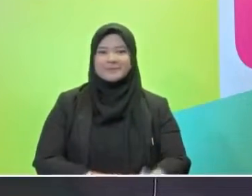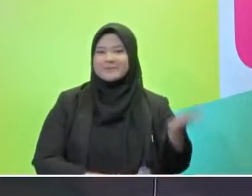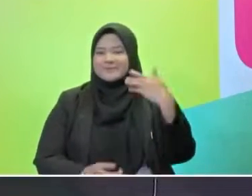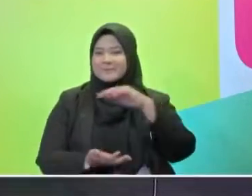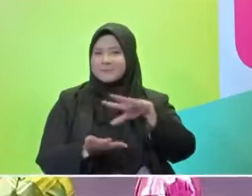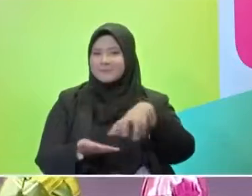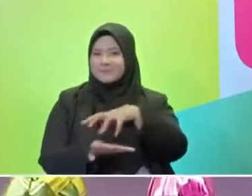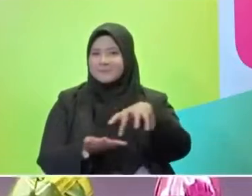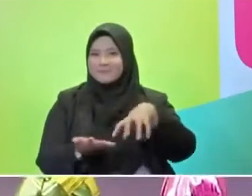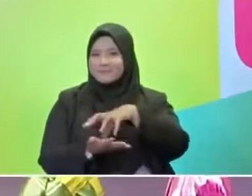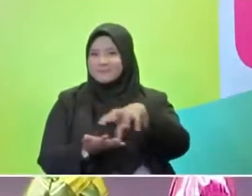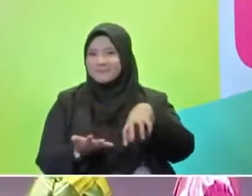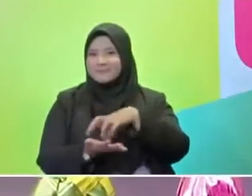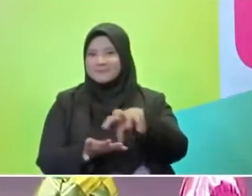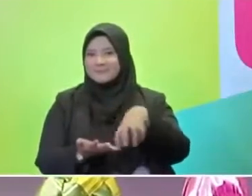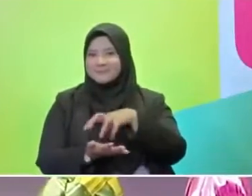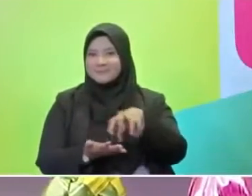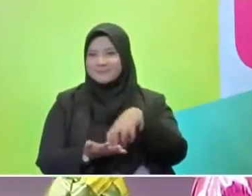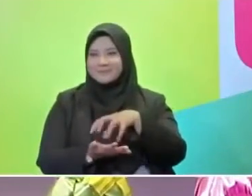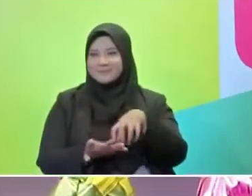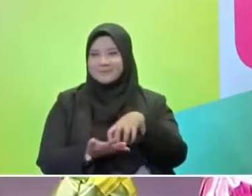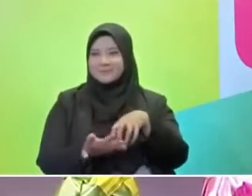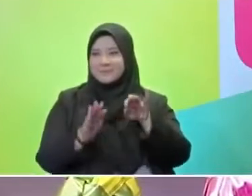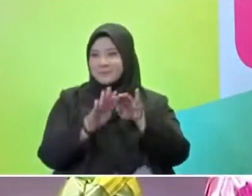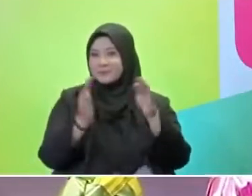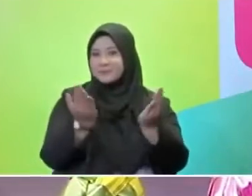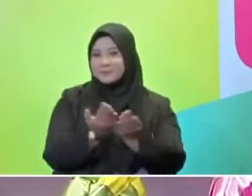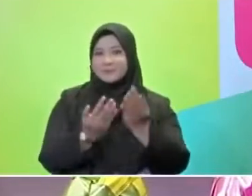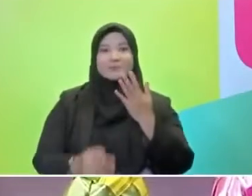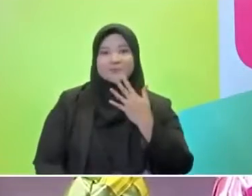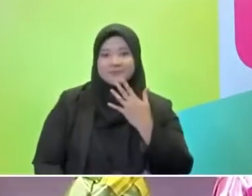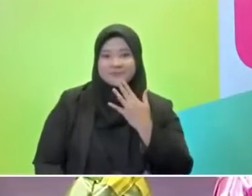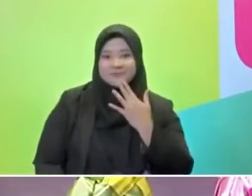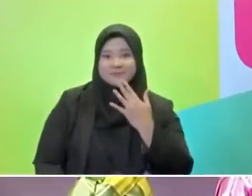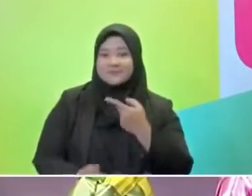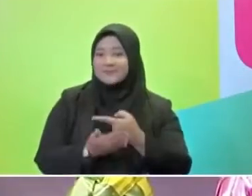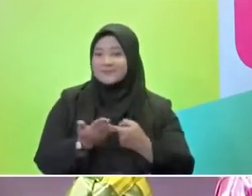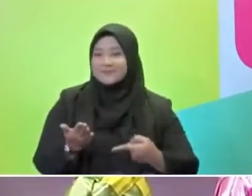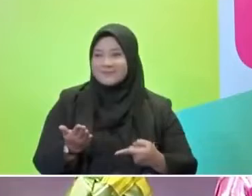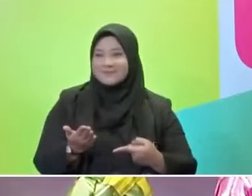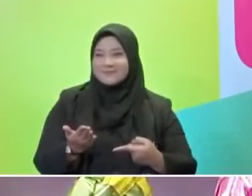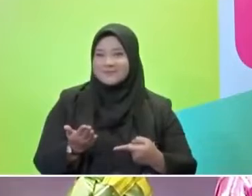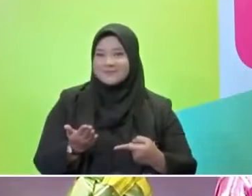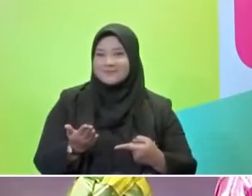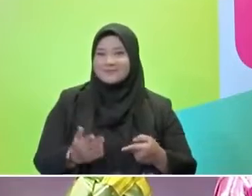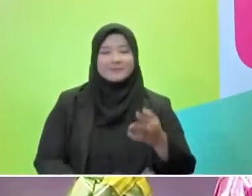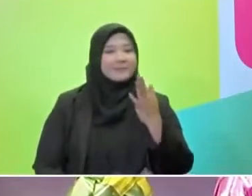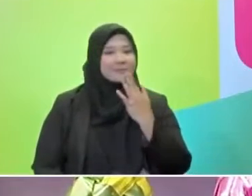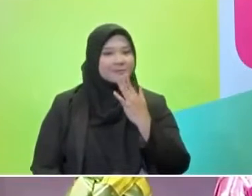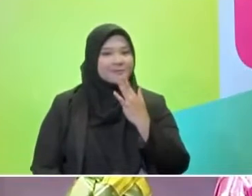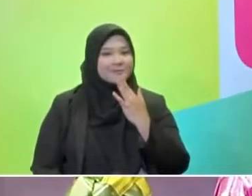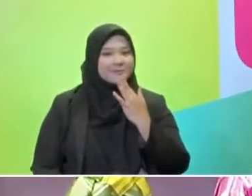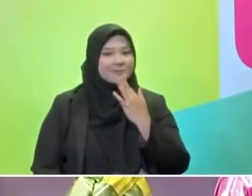Okey, kita jam-jam mata sikit. Pilih. Ha. Dapat dah satu. Tulisan apa ni? Apa